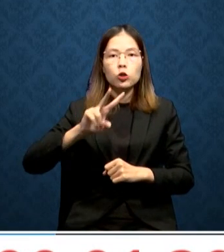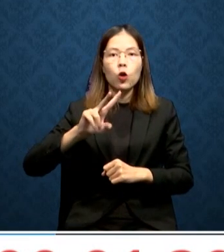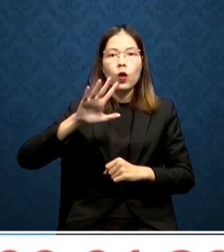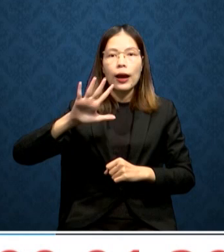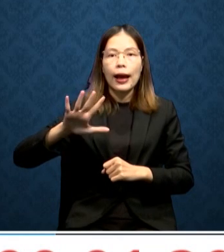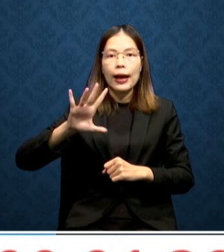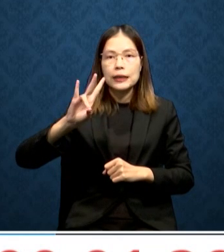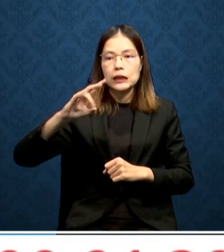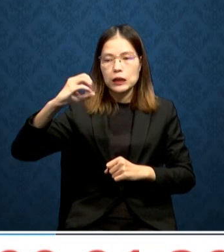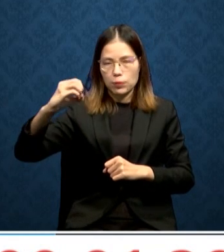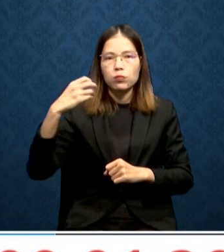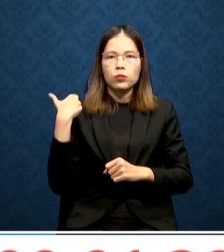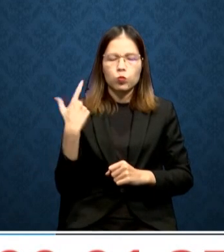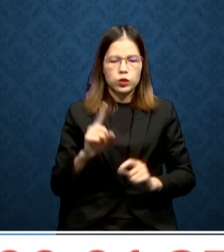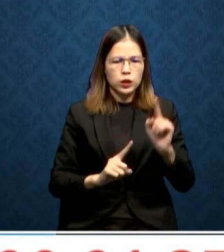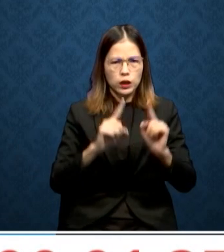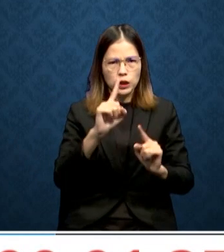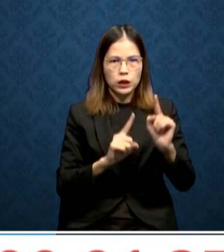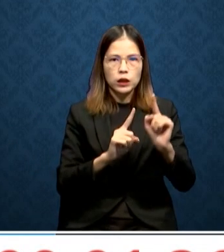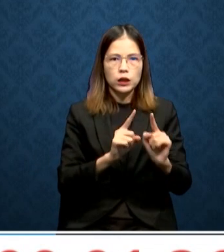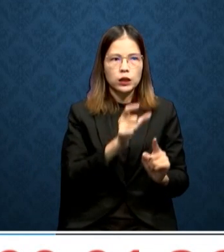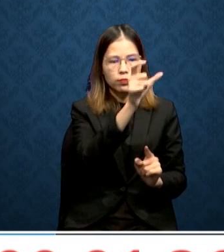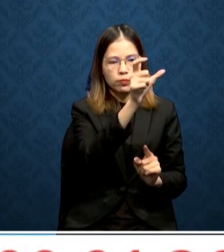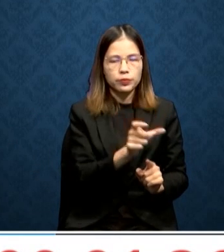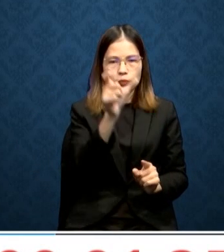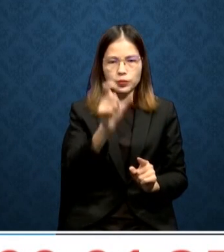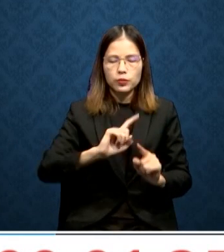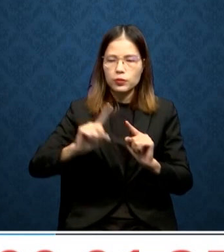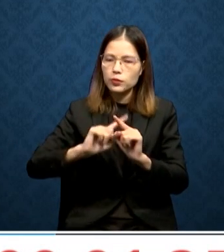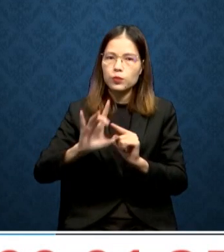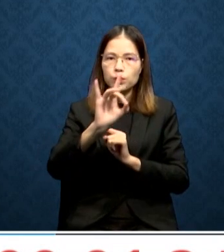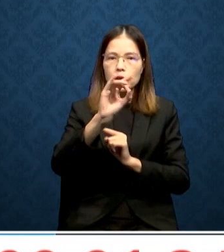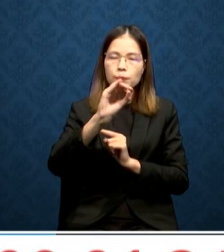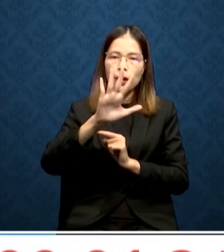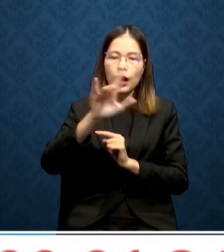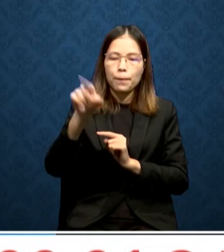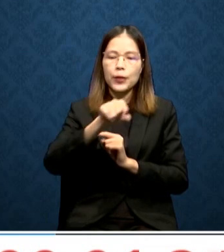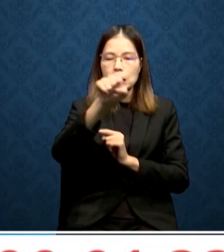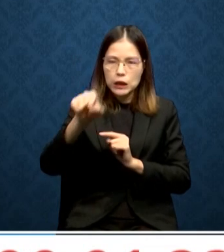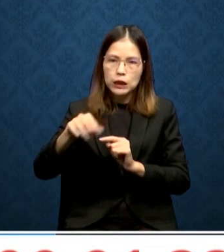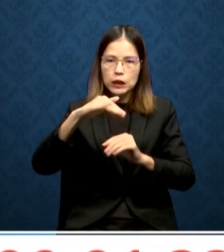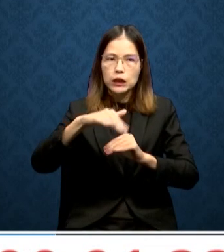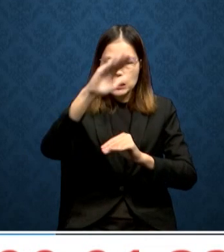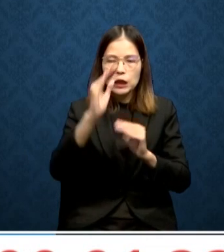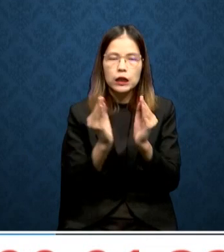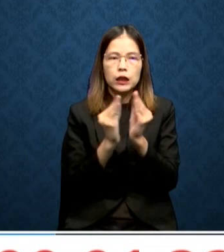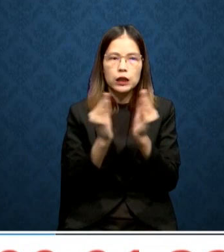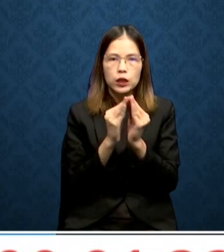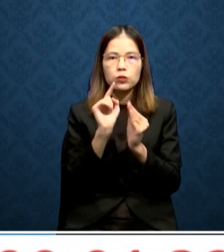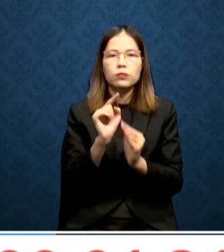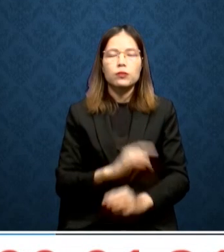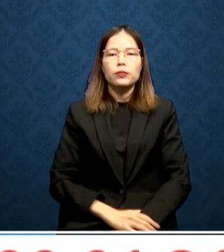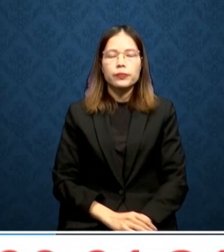2570ต้องมีสัดส่วนหน่วยงานที่ผ่านเกณฑ์การประเมิน85คะแนนขึ้นไปไม่น้อยกว่าร้อยละร้อยค่ะ